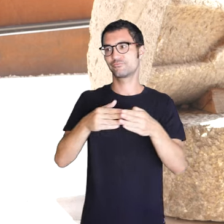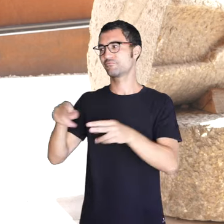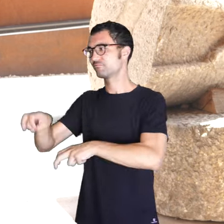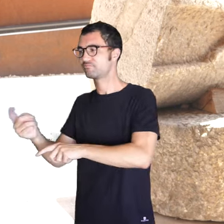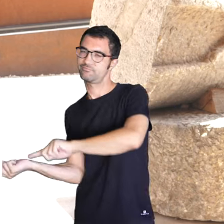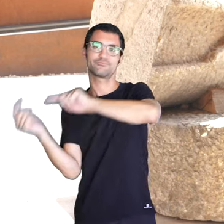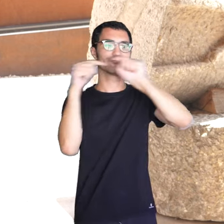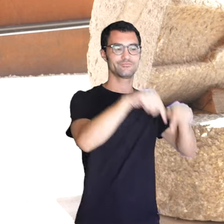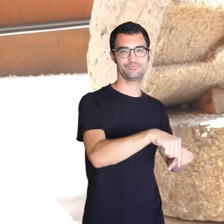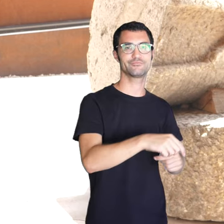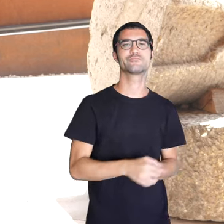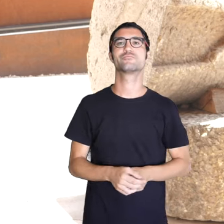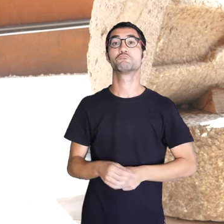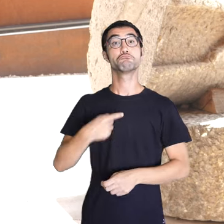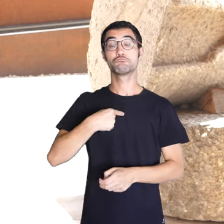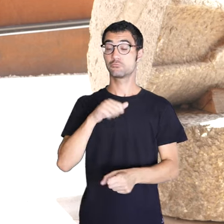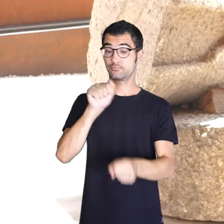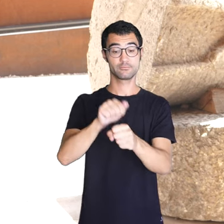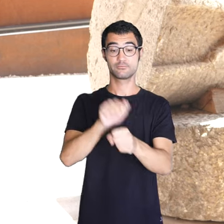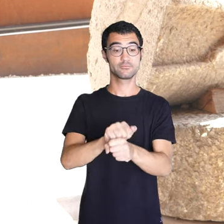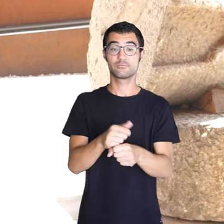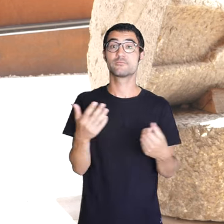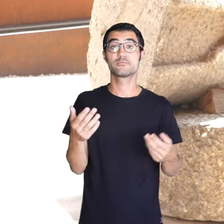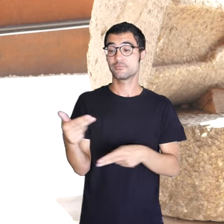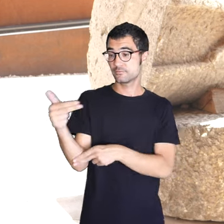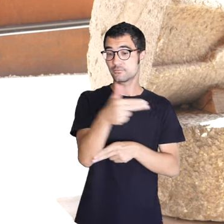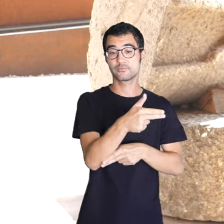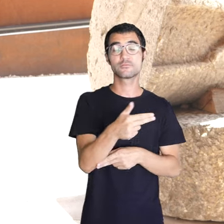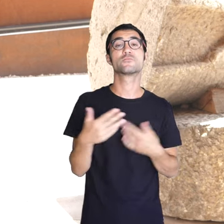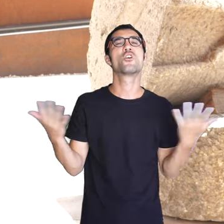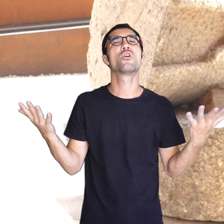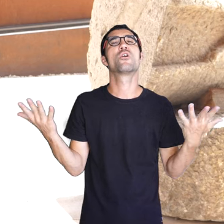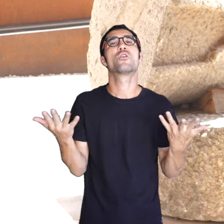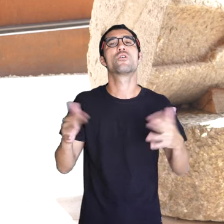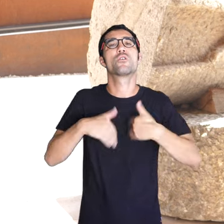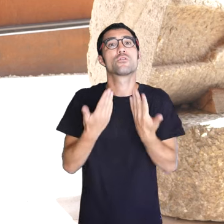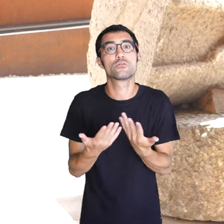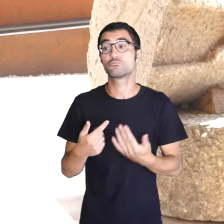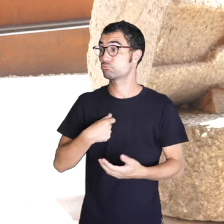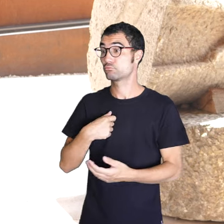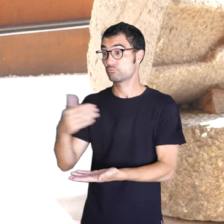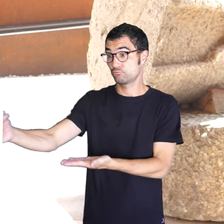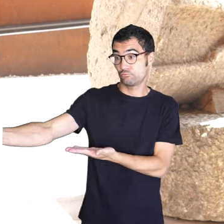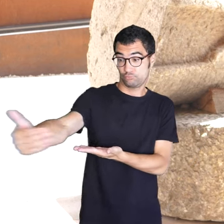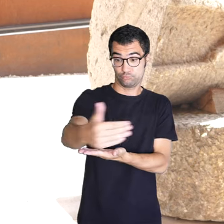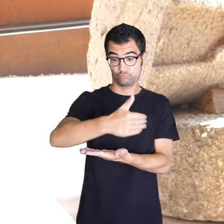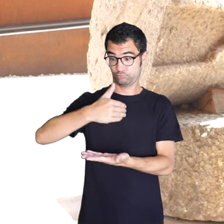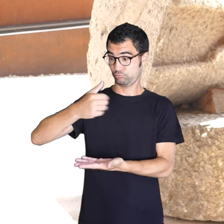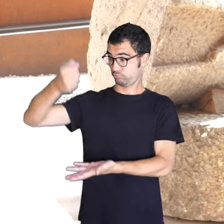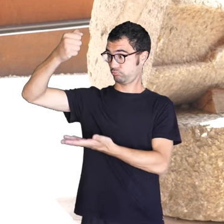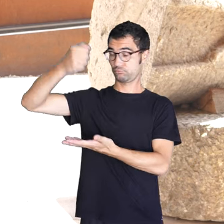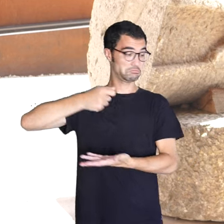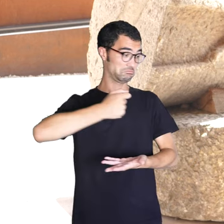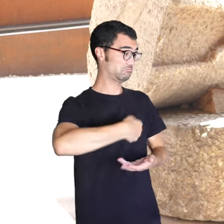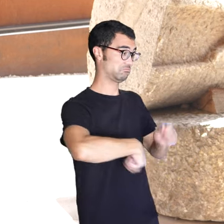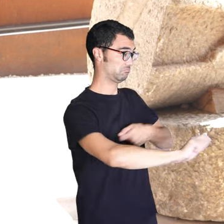anaves a agafar el que podies vendre. O sigui, per exemple, era més valorat